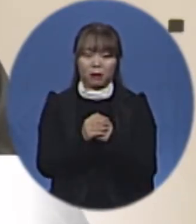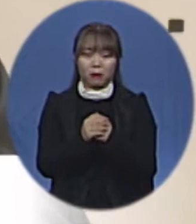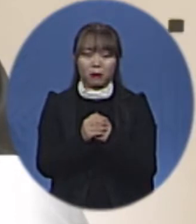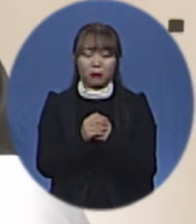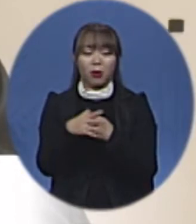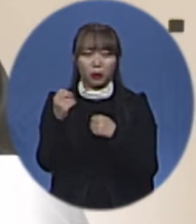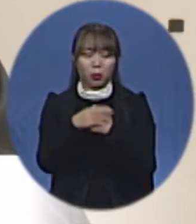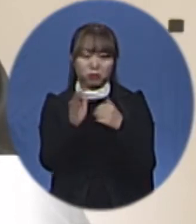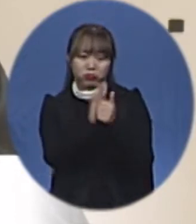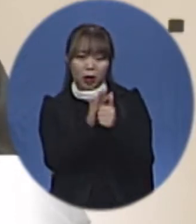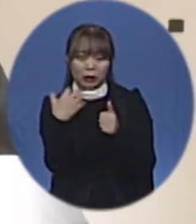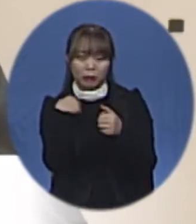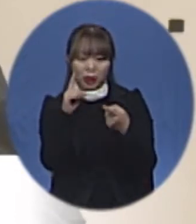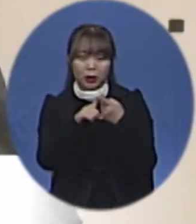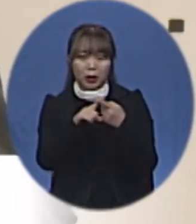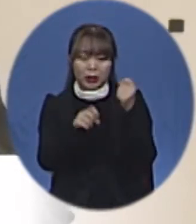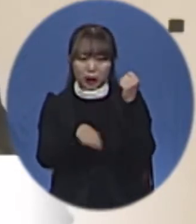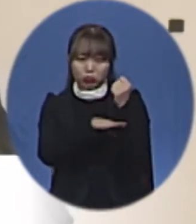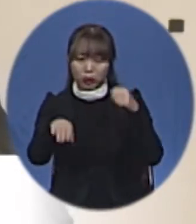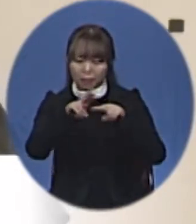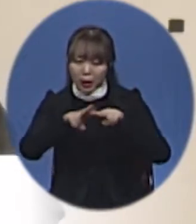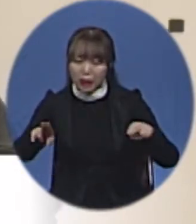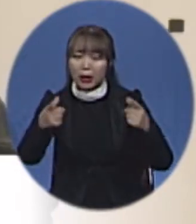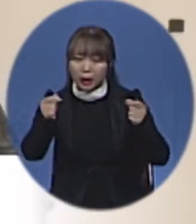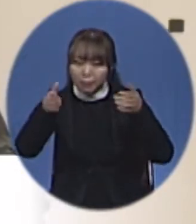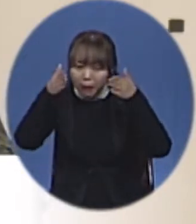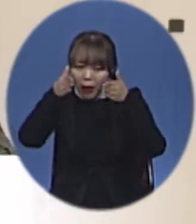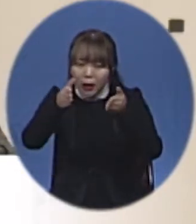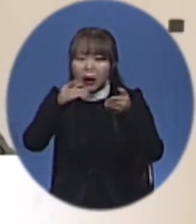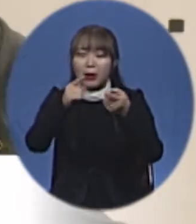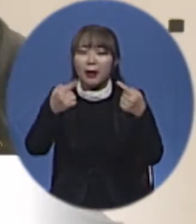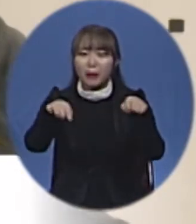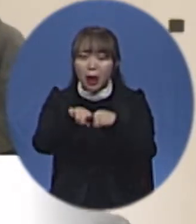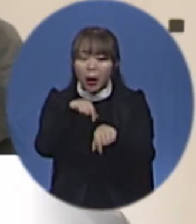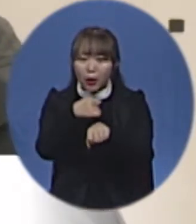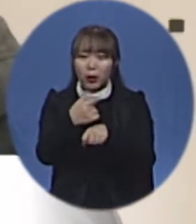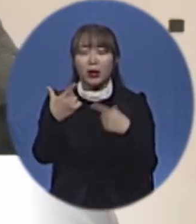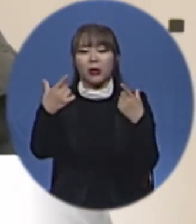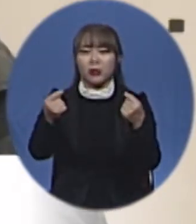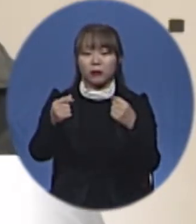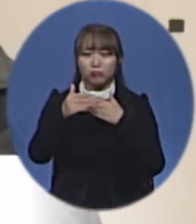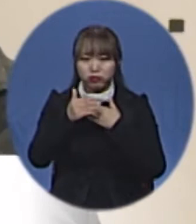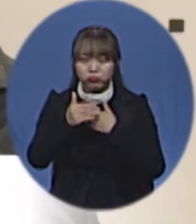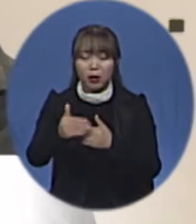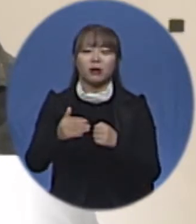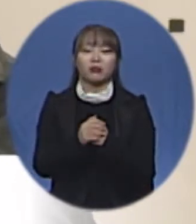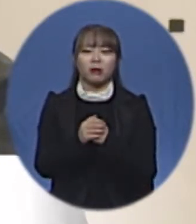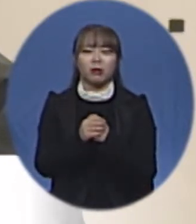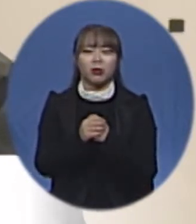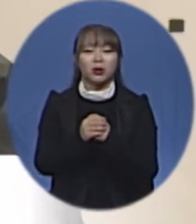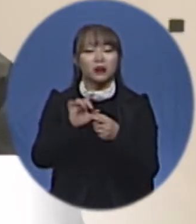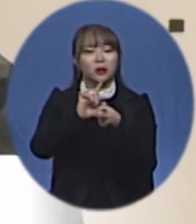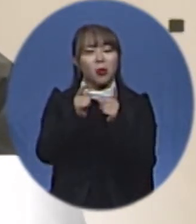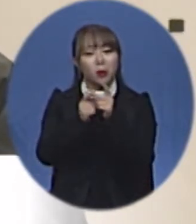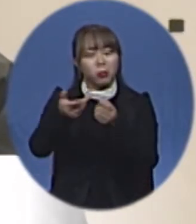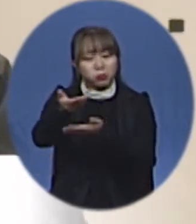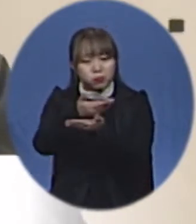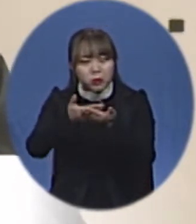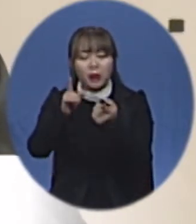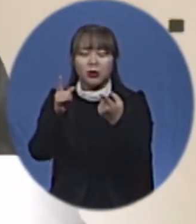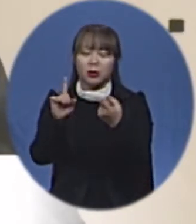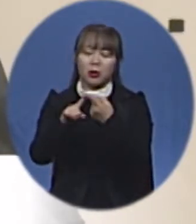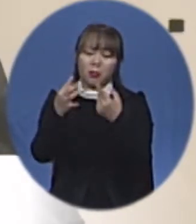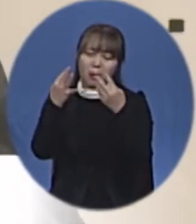그리고 부양의무자 기준의 폐지가 같은 방향이다. 방향을 같이 하고 이런 부분들이 좀 소통의 문제에서는